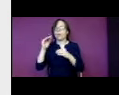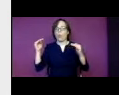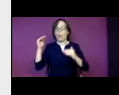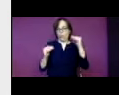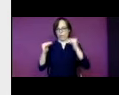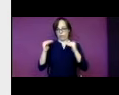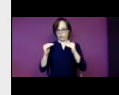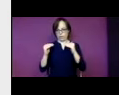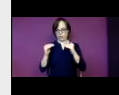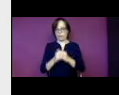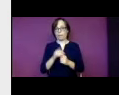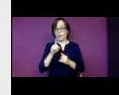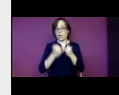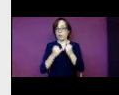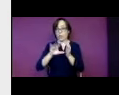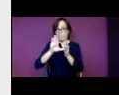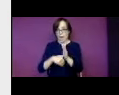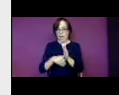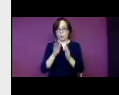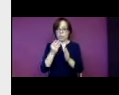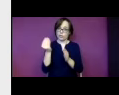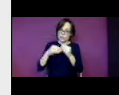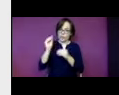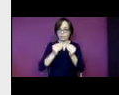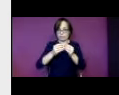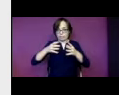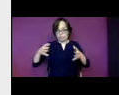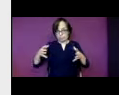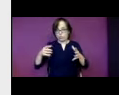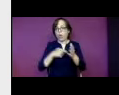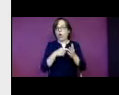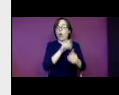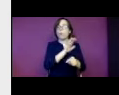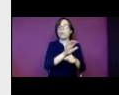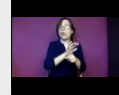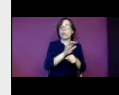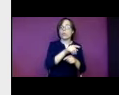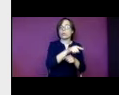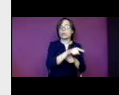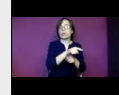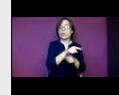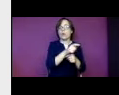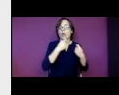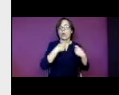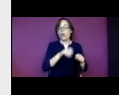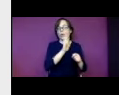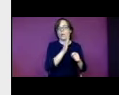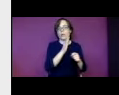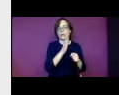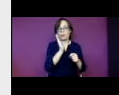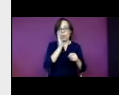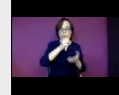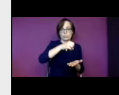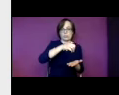doprowadzenie produkcji rolnej do takiego wyglądu, który przypomina bardziej płytę główną komputera niż właśnie